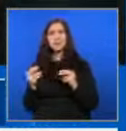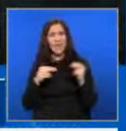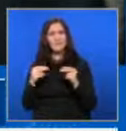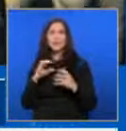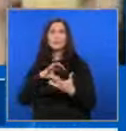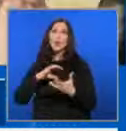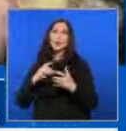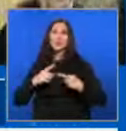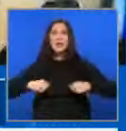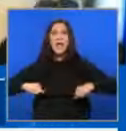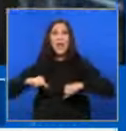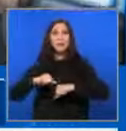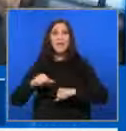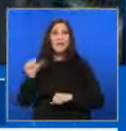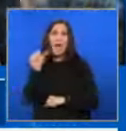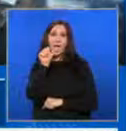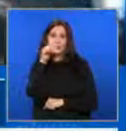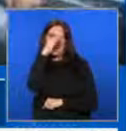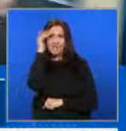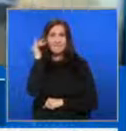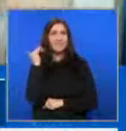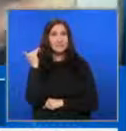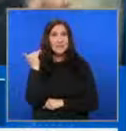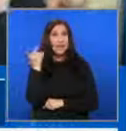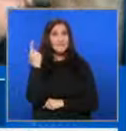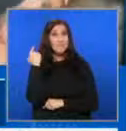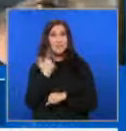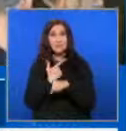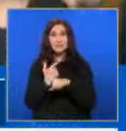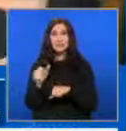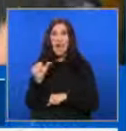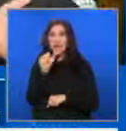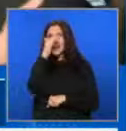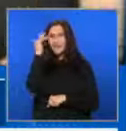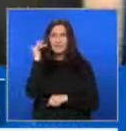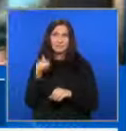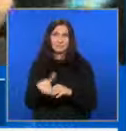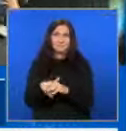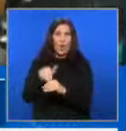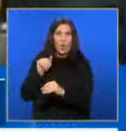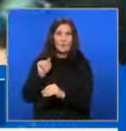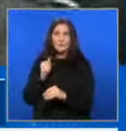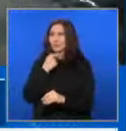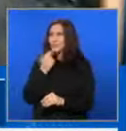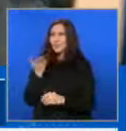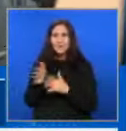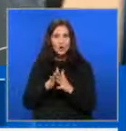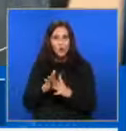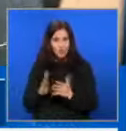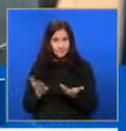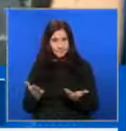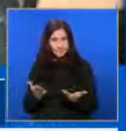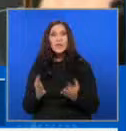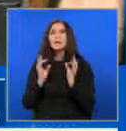съветник в политическия кабинет на Асен Василев. Миналата седмица Асен Василев отрече да познава тези хора. Та затова ти казвам,